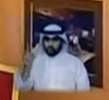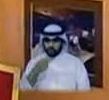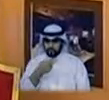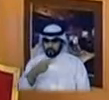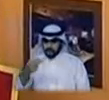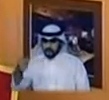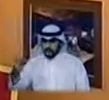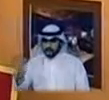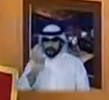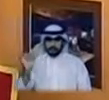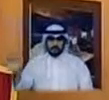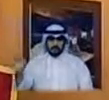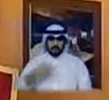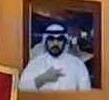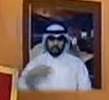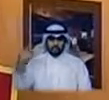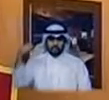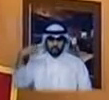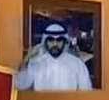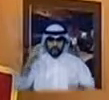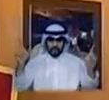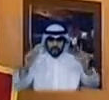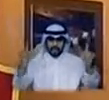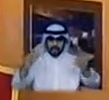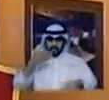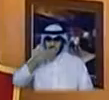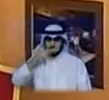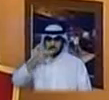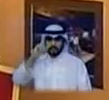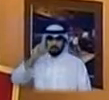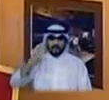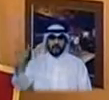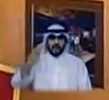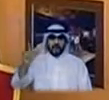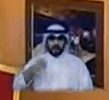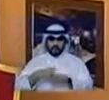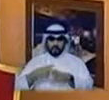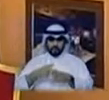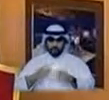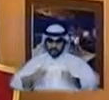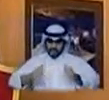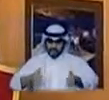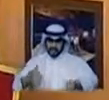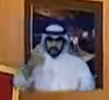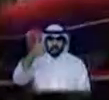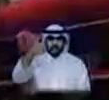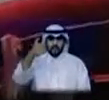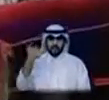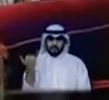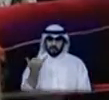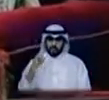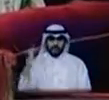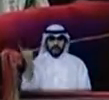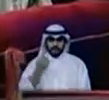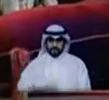قطاعاتها، حتى نقول بأن الإعلام الكويتي الحمد لله لا زال في صفوف الإعلام المتقدم في عالم اليوم. واستهل